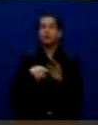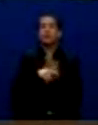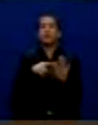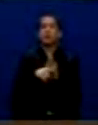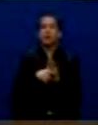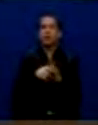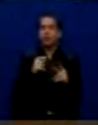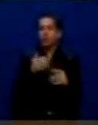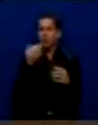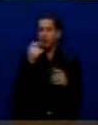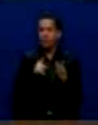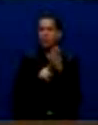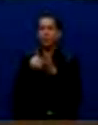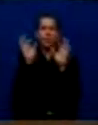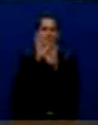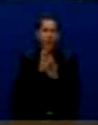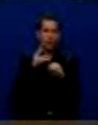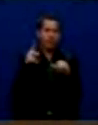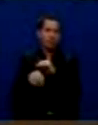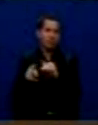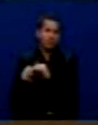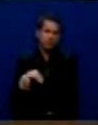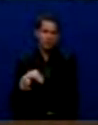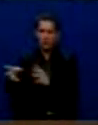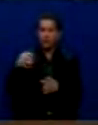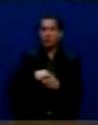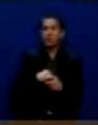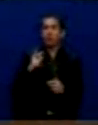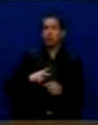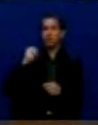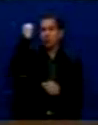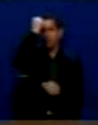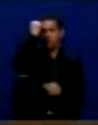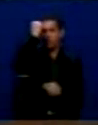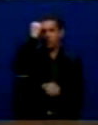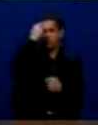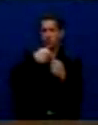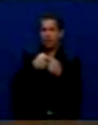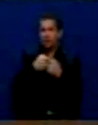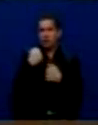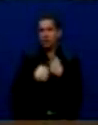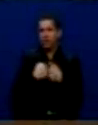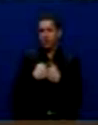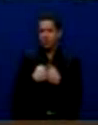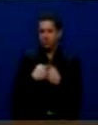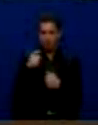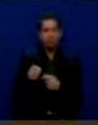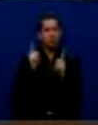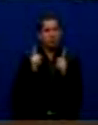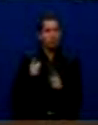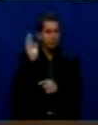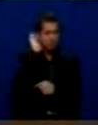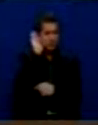jo efektive e parandalimit në të përfshirjes së qytetarëve të Kosovës në organizata terroriste. Për ta bërë këtë, do duhet që Ministria e